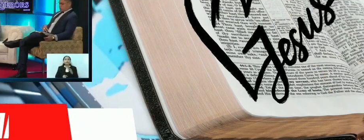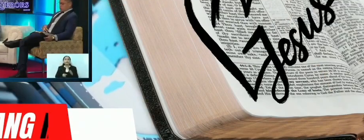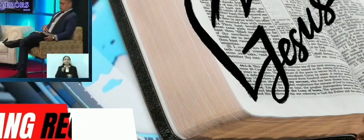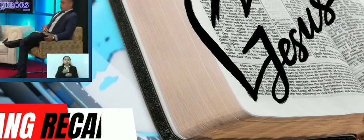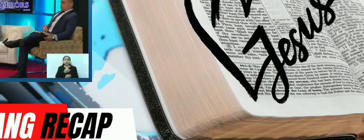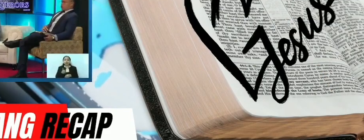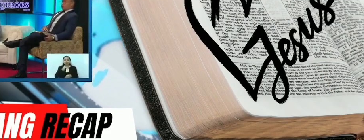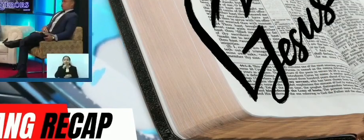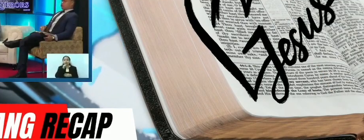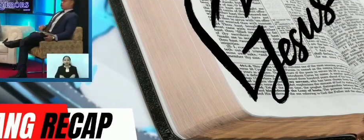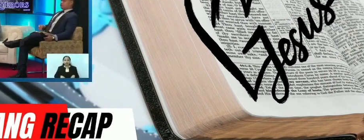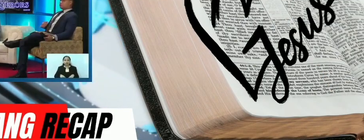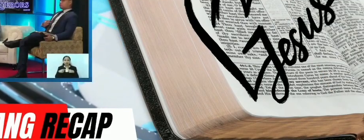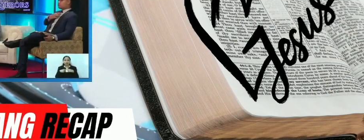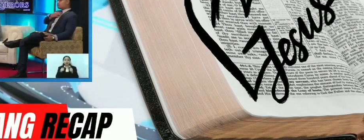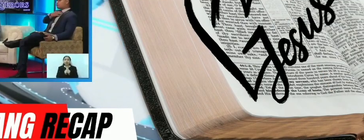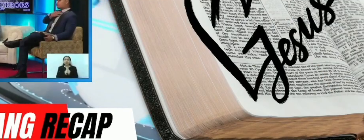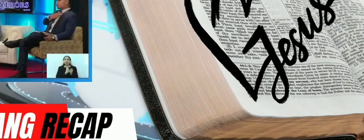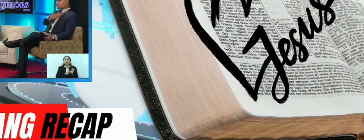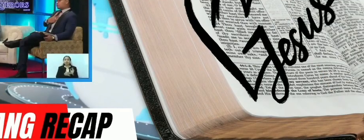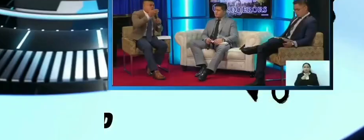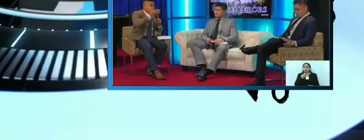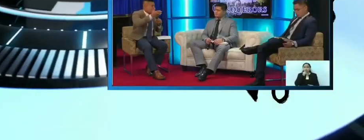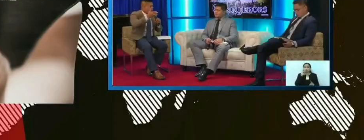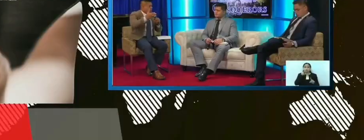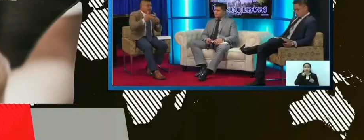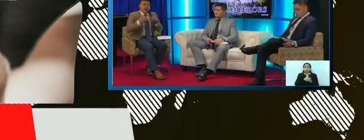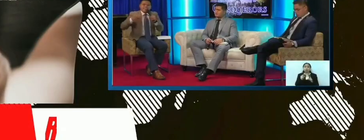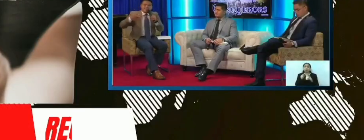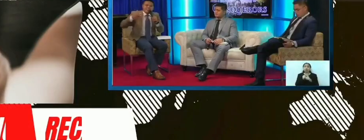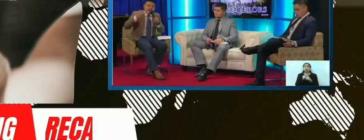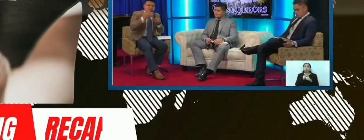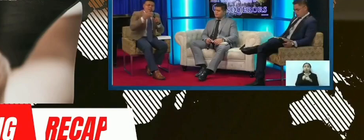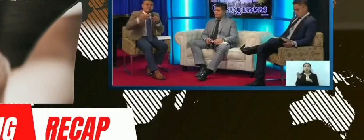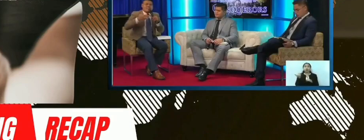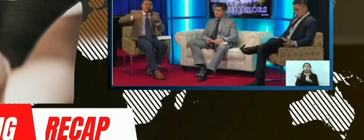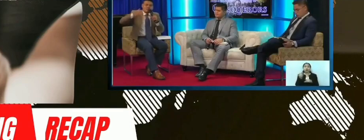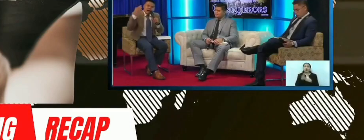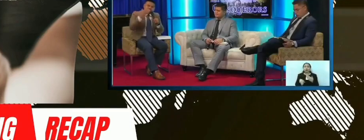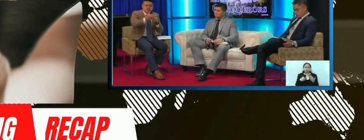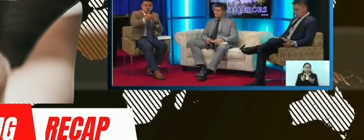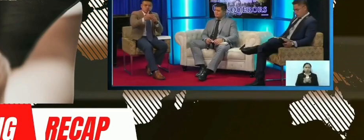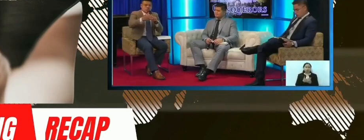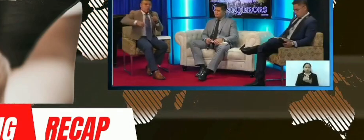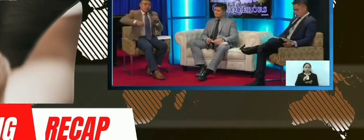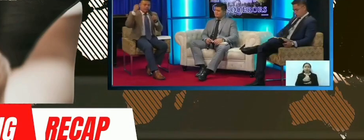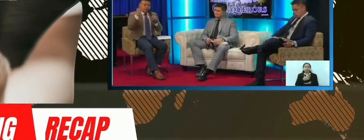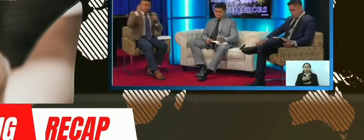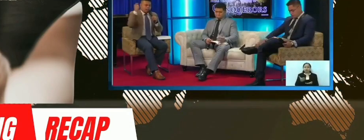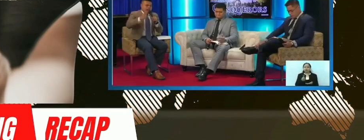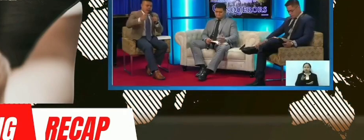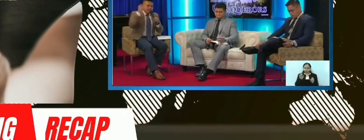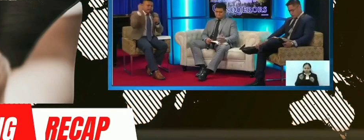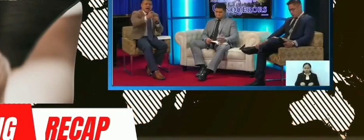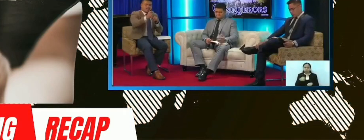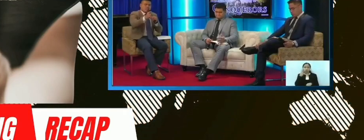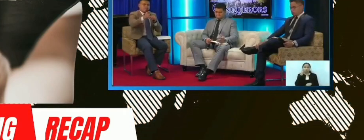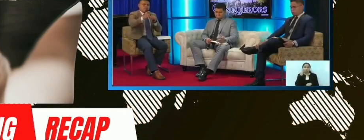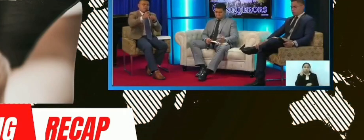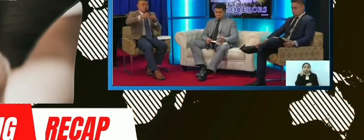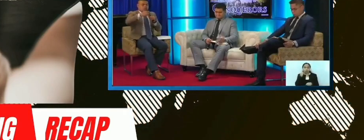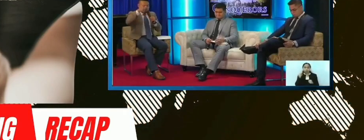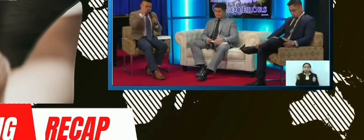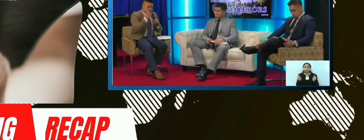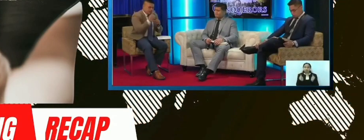Christ and live in the word of the Lord Jesus Christ. But lahat na daan mo, idadaan mo lahat sa Diyos. Pag hindi mo itinaan yan lahat sa